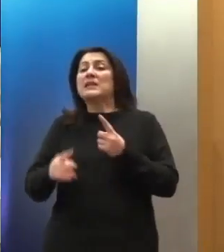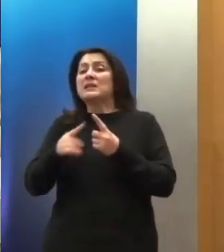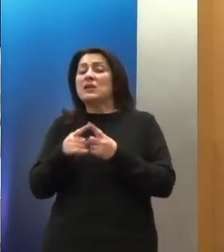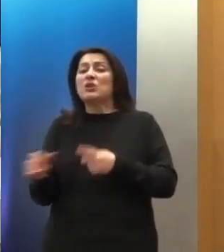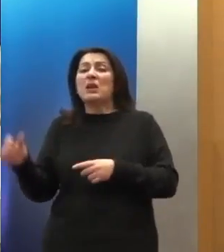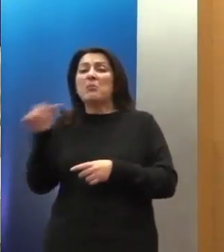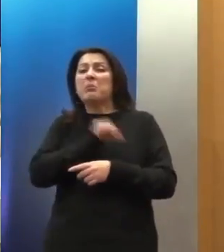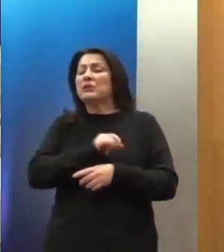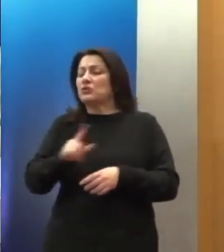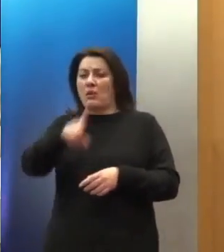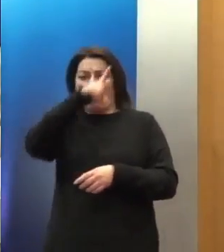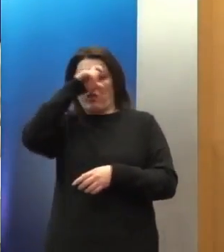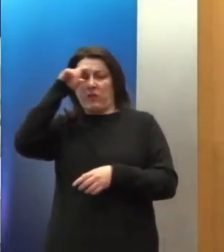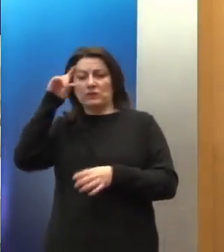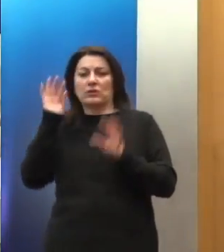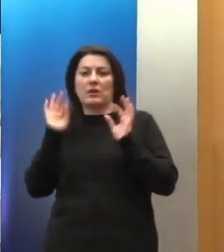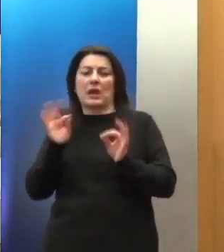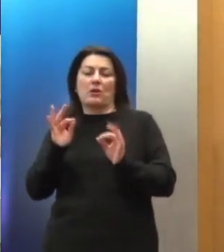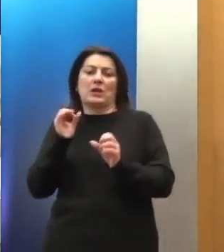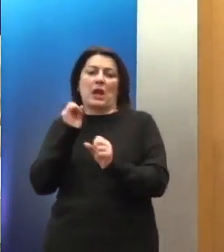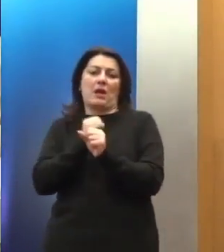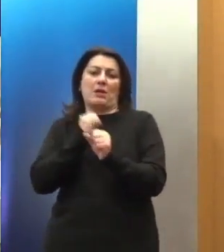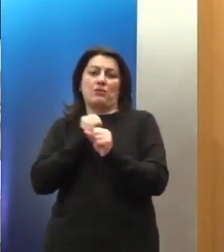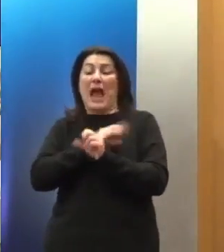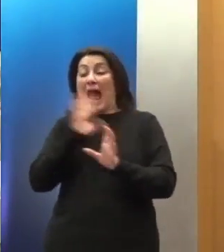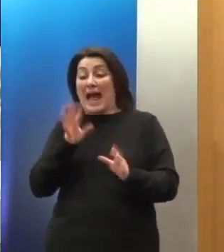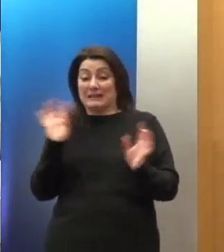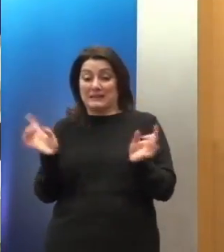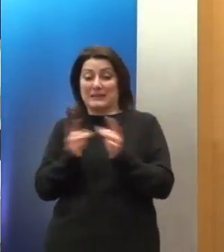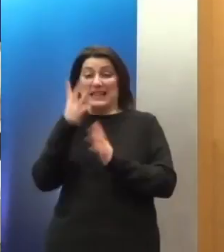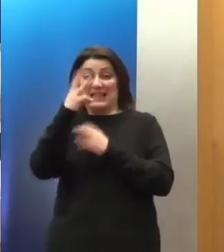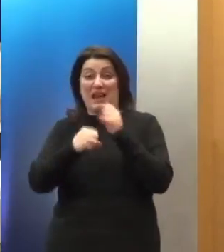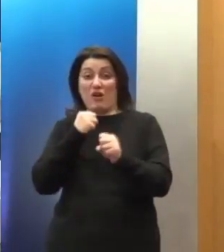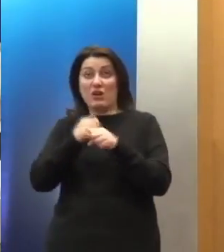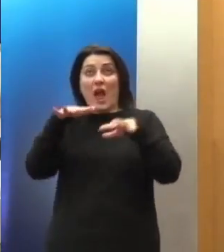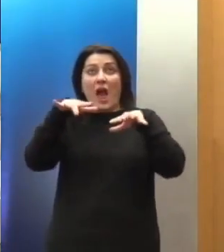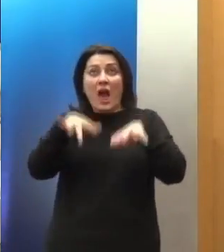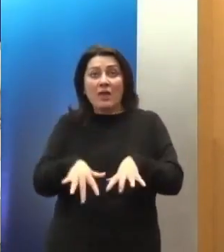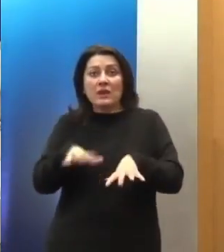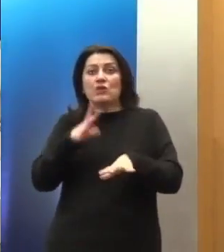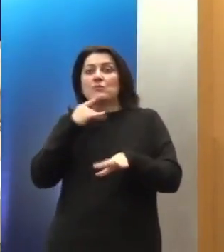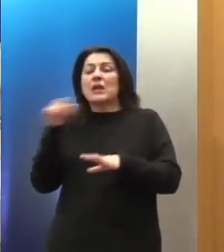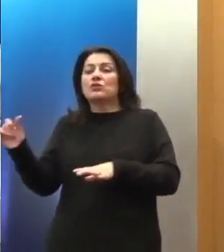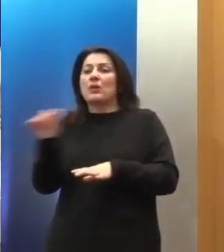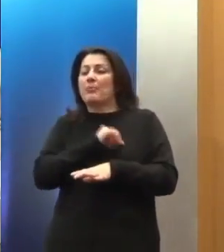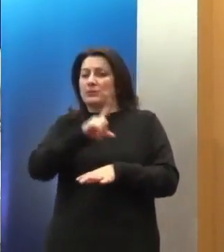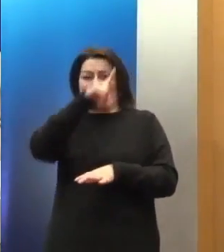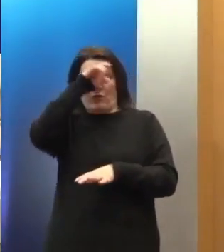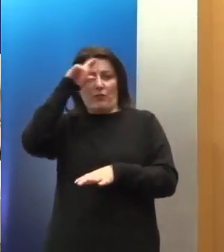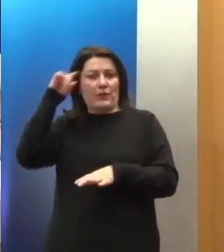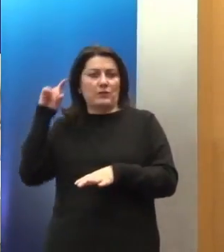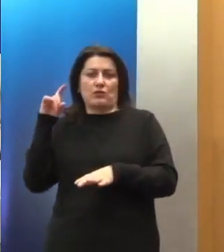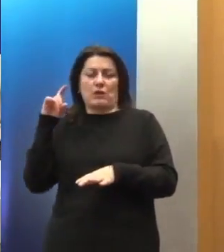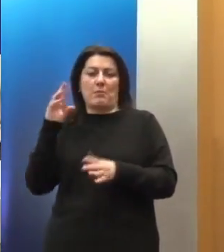αγορά εργασίας, ειδικά μετά τον τρίτο χρόνο ανεργίας. Λέμε λοιπόν, αν αυτή είναι η πραγματικότητα και αν δεν